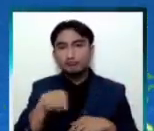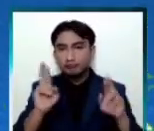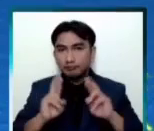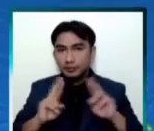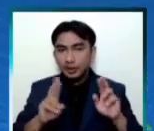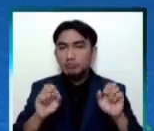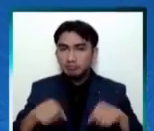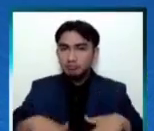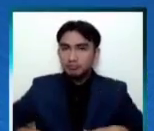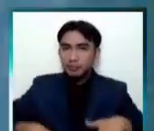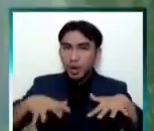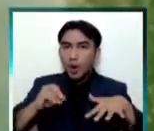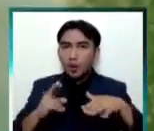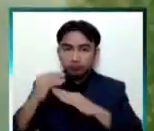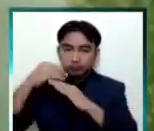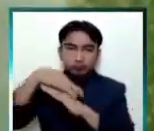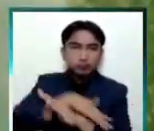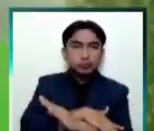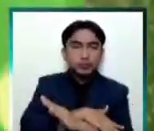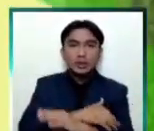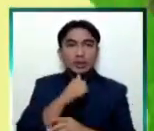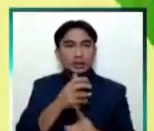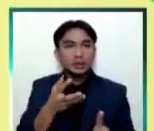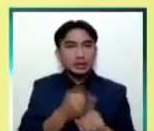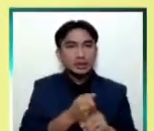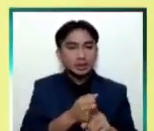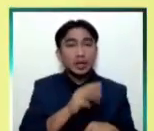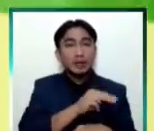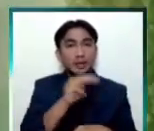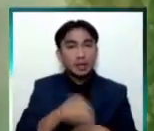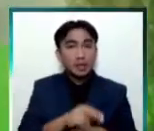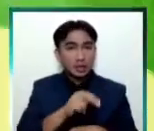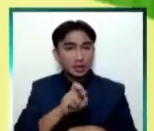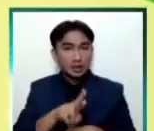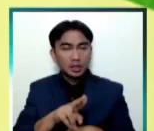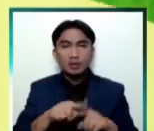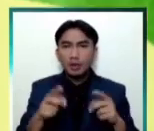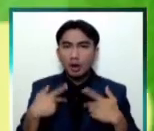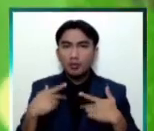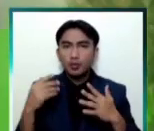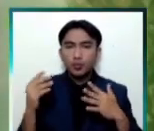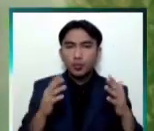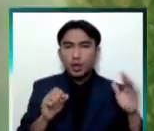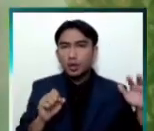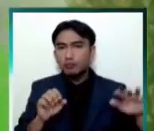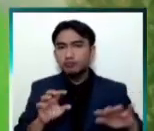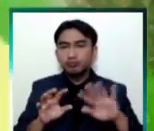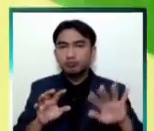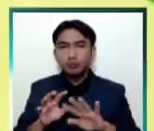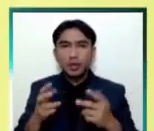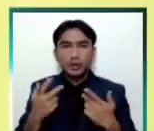lupa. Hindi direktang maapektuhan ng Metro Manila pero dahil sa pinalakas na habagat, may mga pag-ulan bukas ng hapon